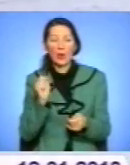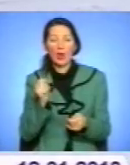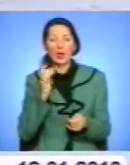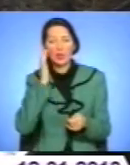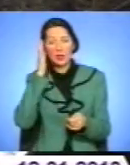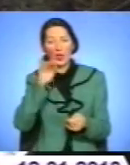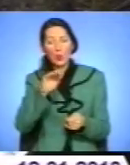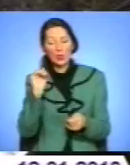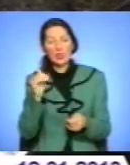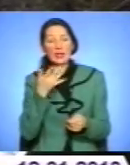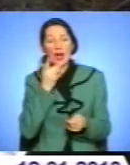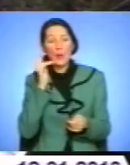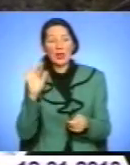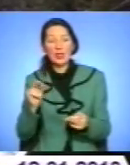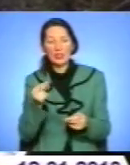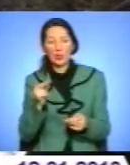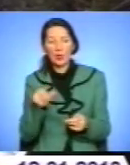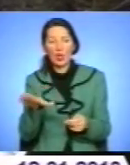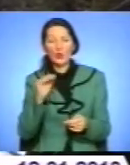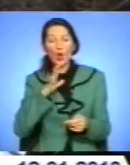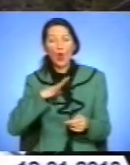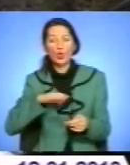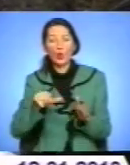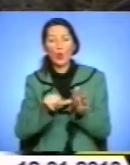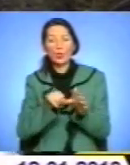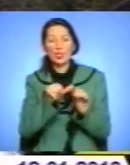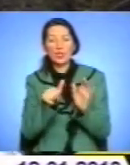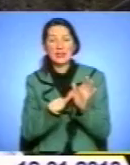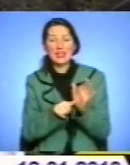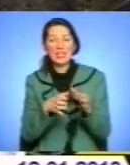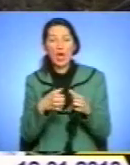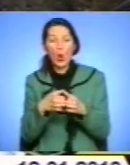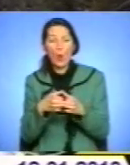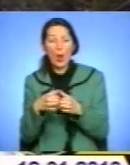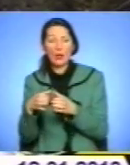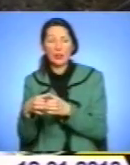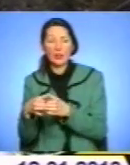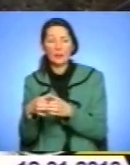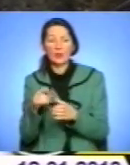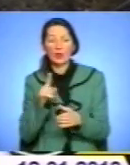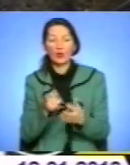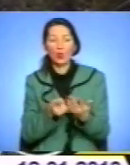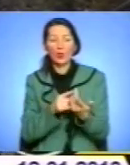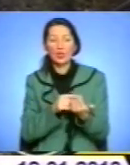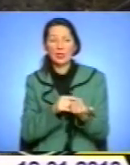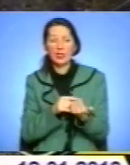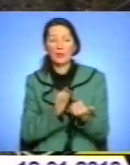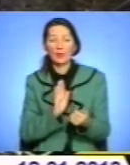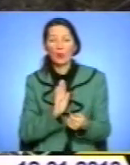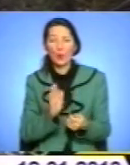чемпіонату. Всього очікуємо участь 16 команд, і в тому числі